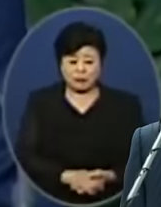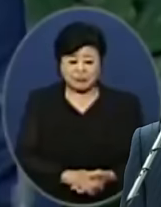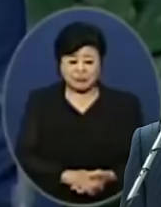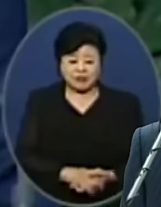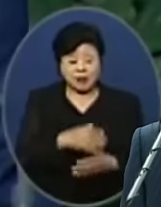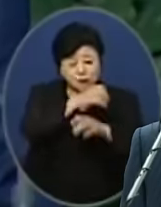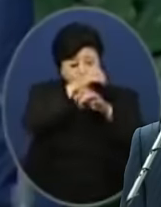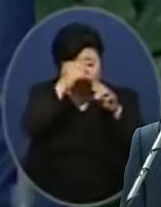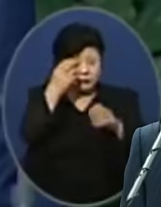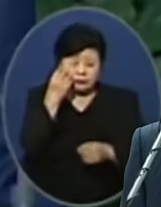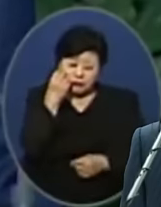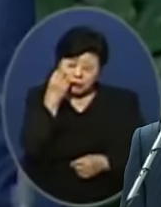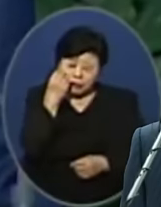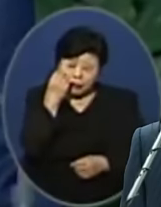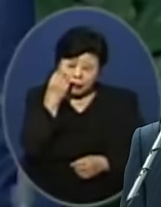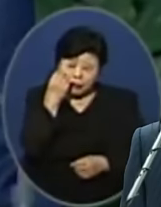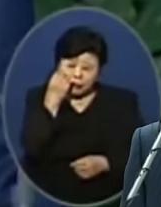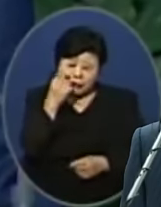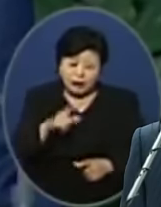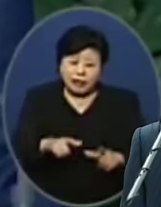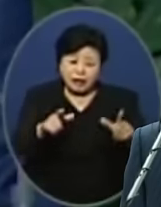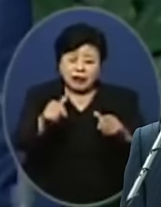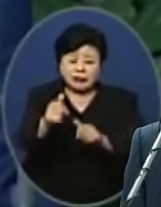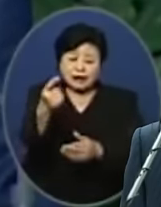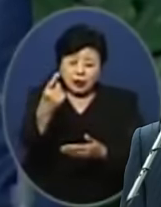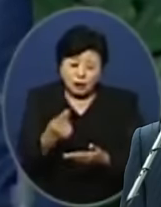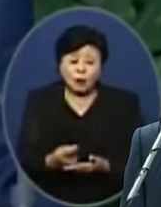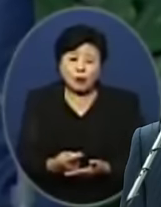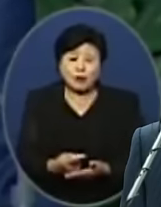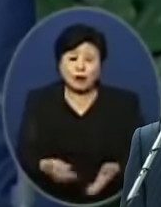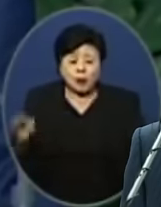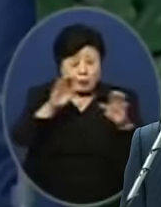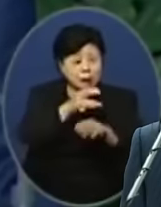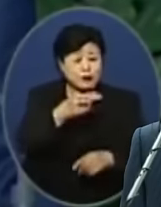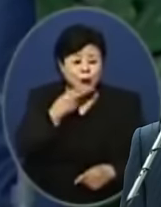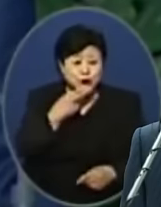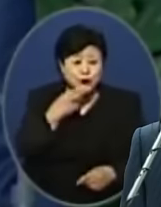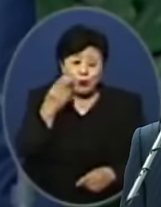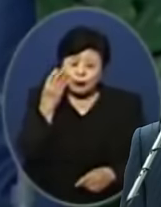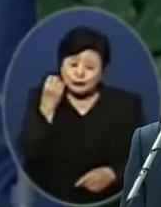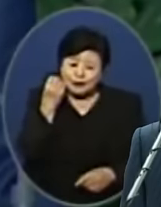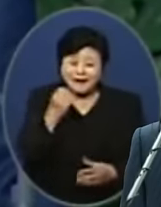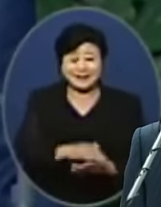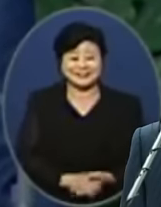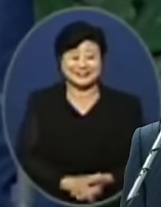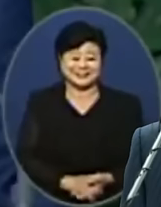그럼 별들이 이상하다. 너만 안 따라오면 밤이 있는데 네가 따라오니까 밤이 없잖아.